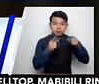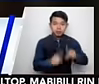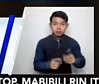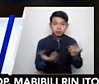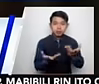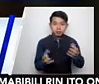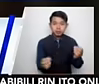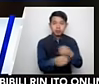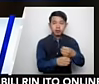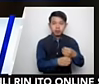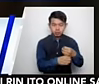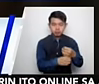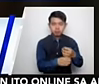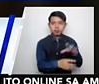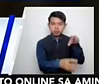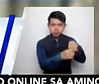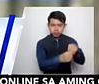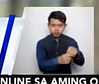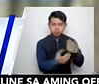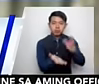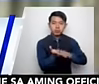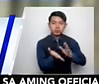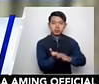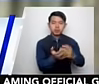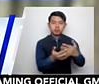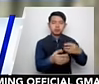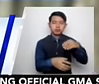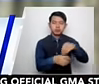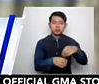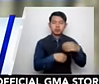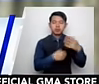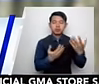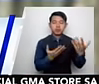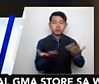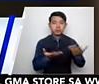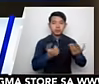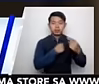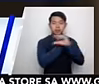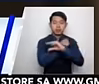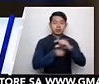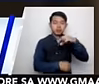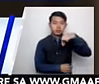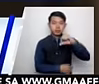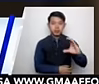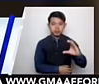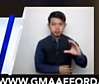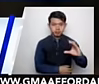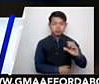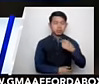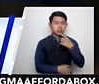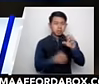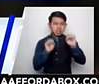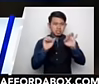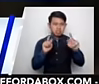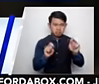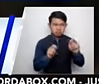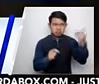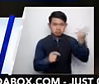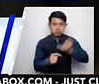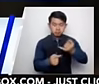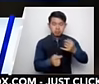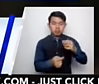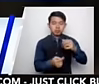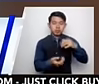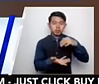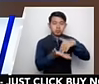principal sa isang eskwelahan sa Quezon City. Sabado raw nang papuntahin ng principal ang ilang estudyante kahit walang pasok noon para magpatulong na magprint ang